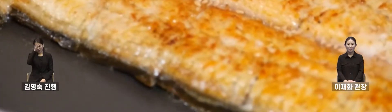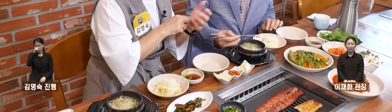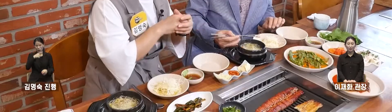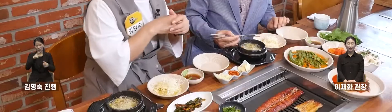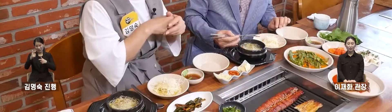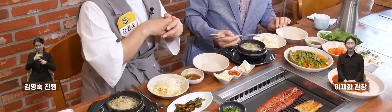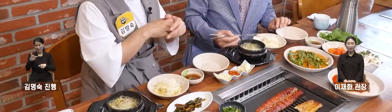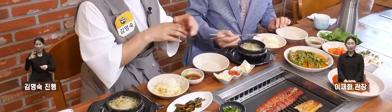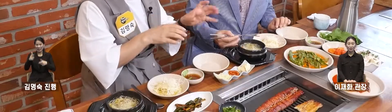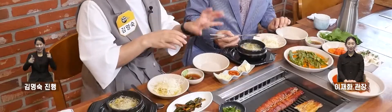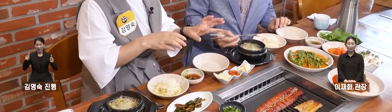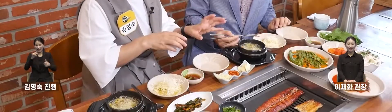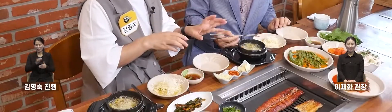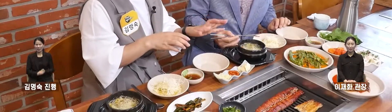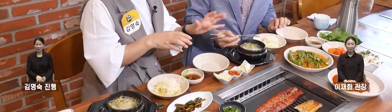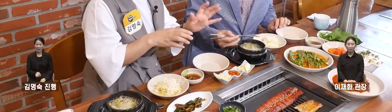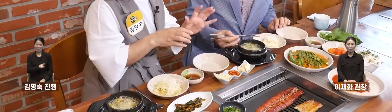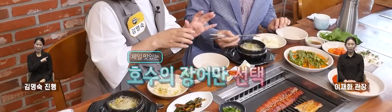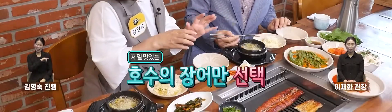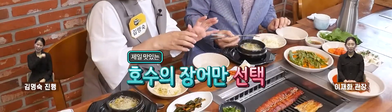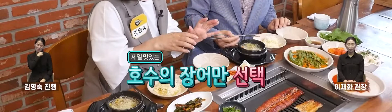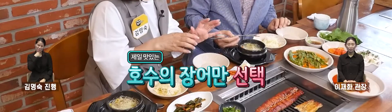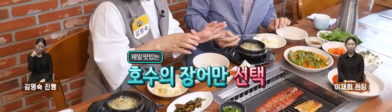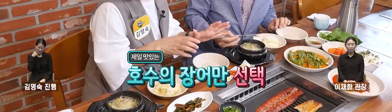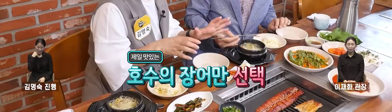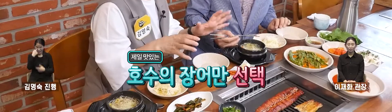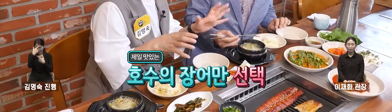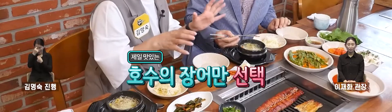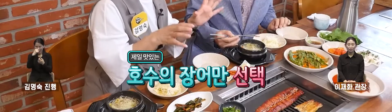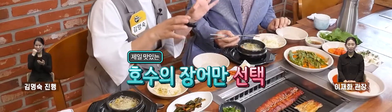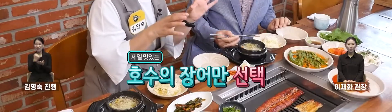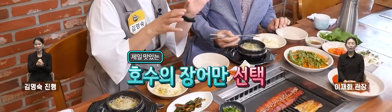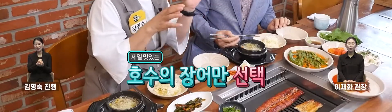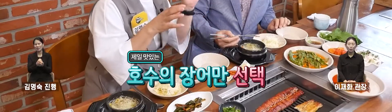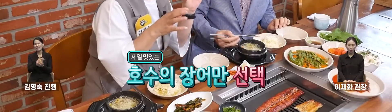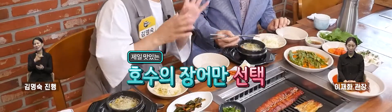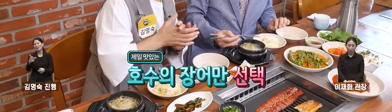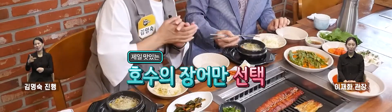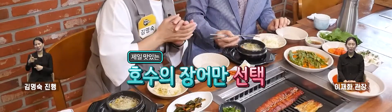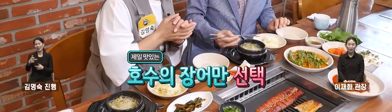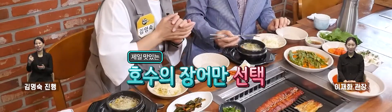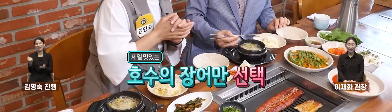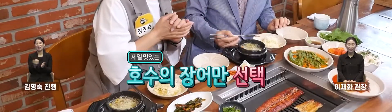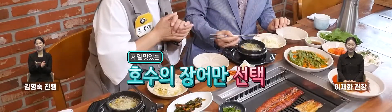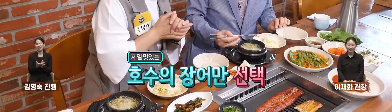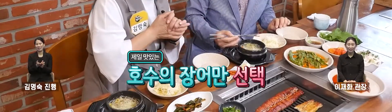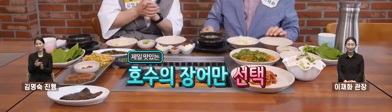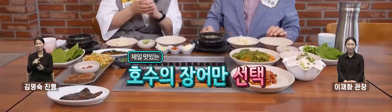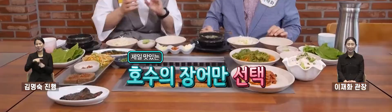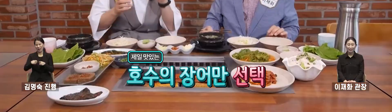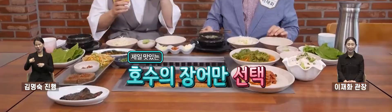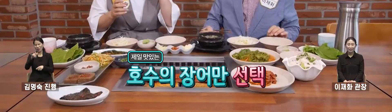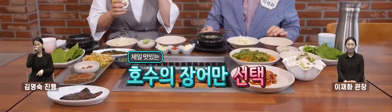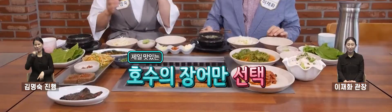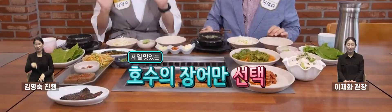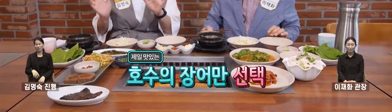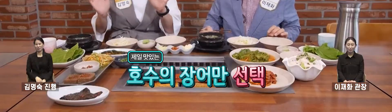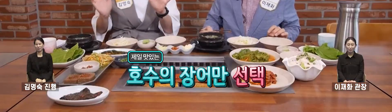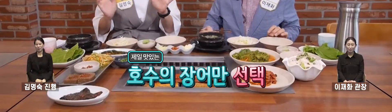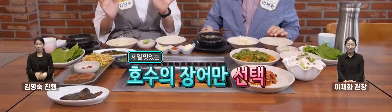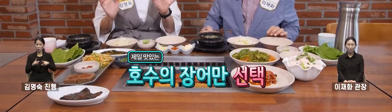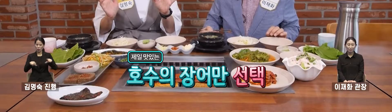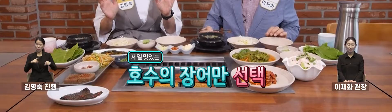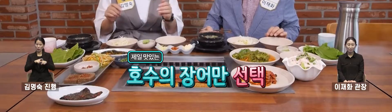호수가 있고. 네 맞아요. 근데 제일 맛있는 호수의 장어랍니다.